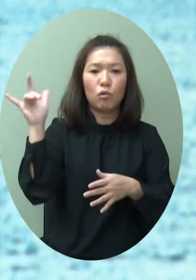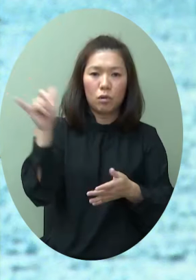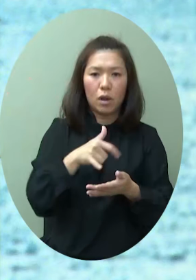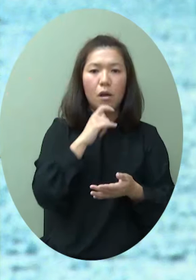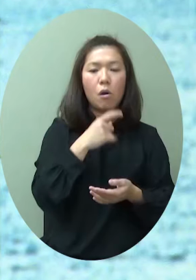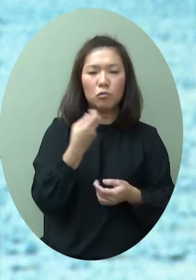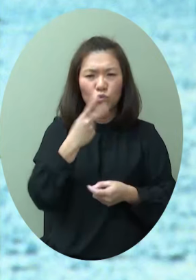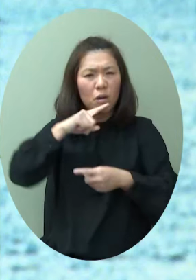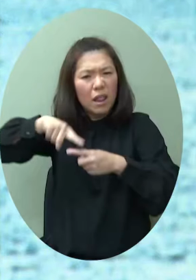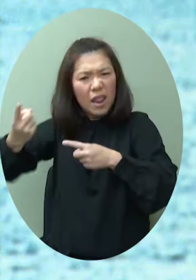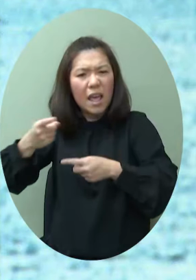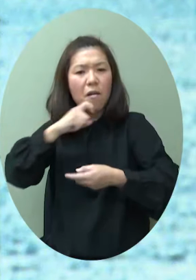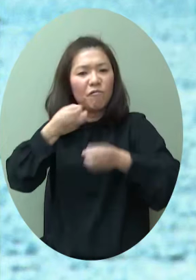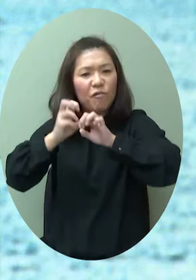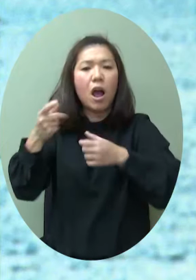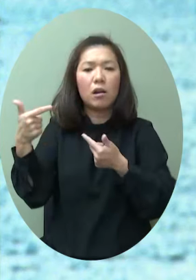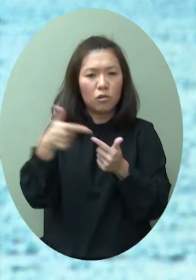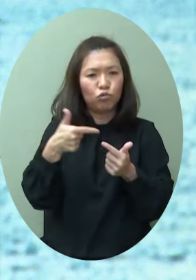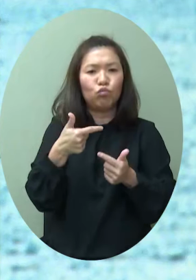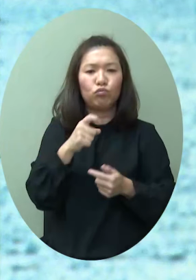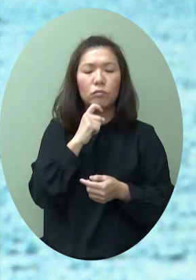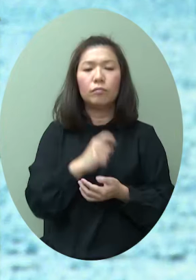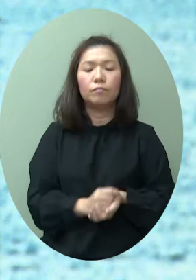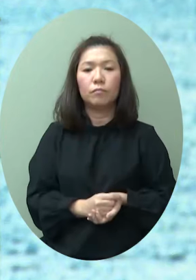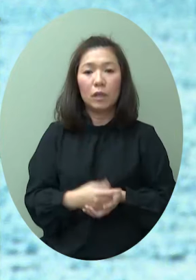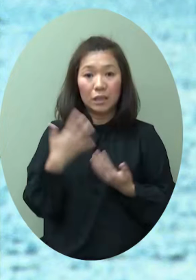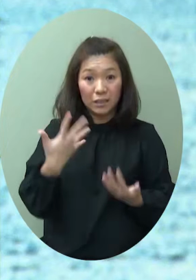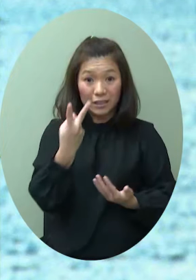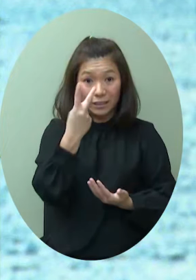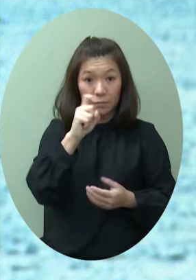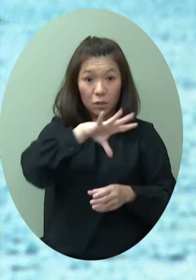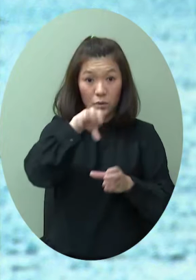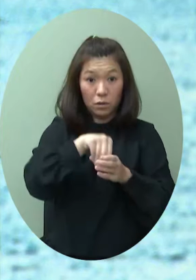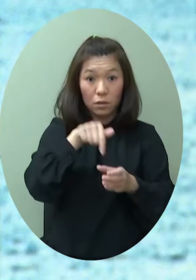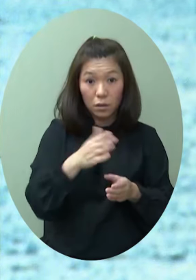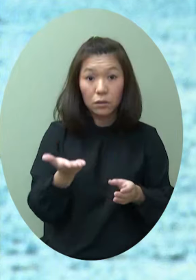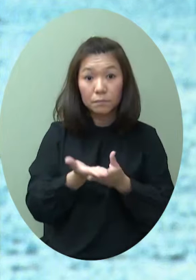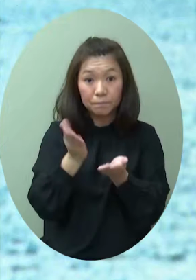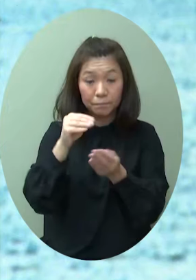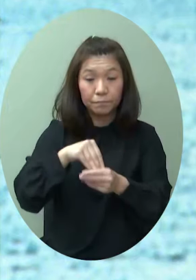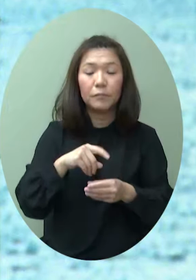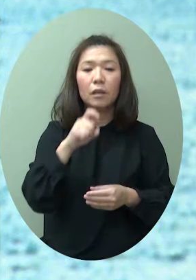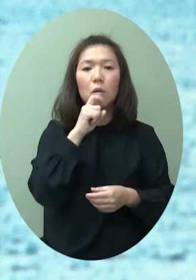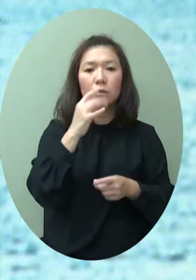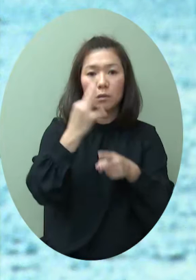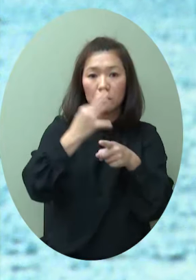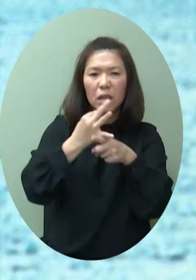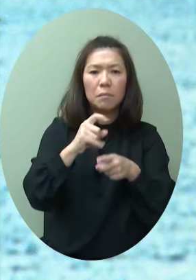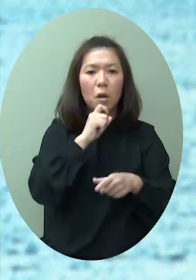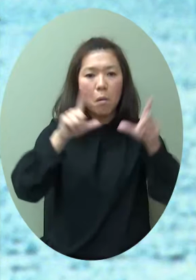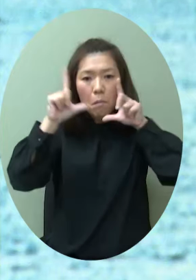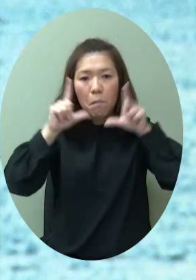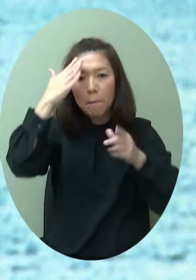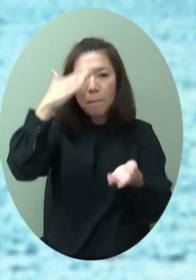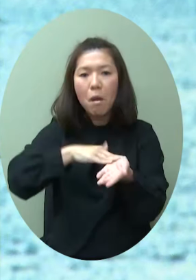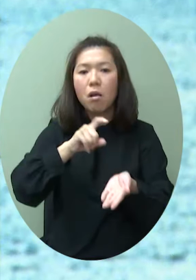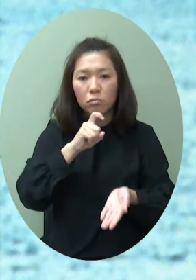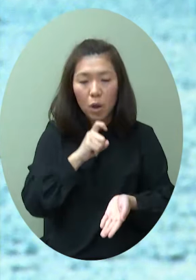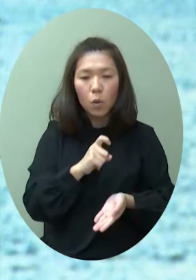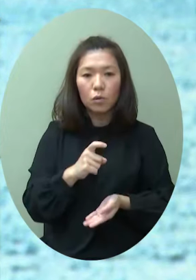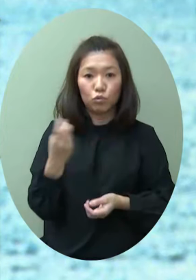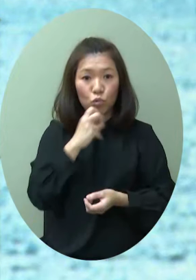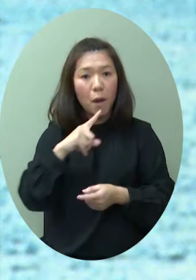驗仲係進行之中。咁喺呢29宗個案裡面咧，有13宗咧係有症狀嘅，咁而餘